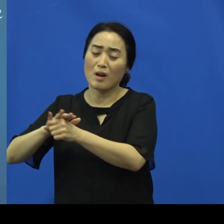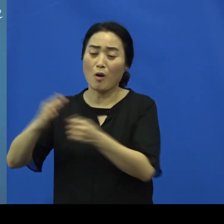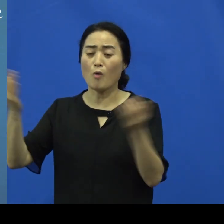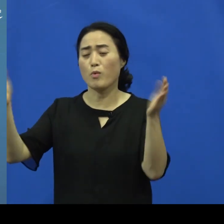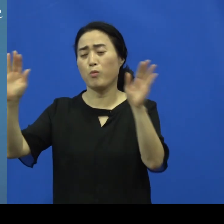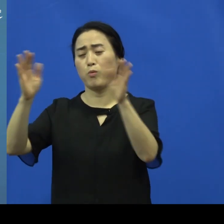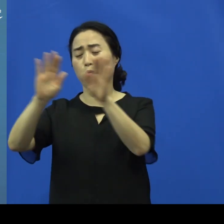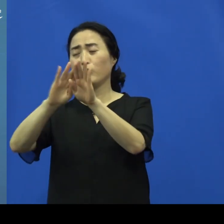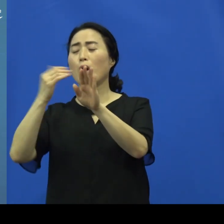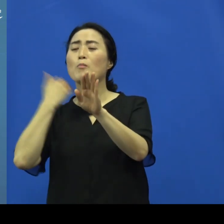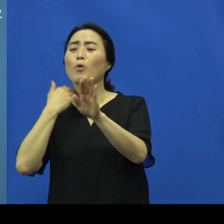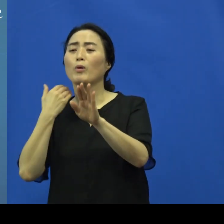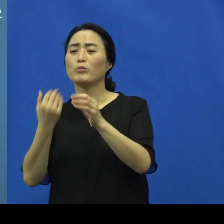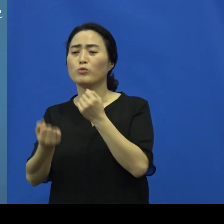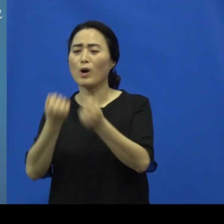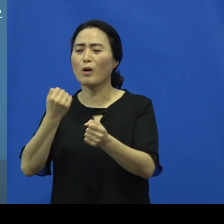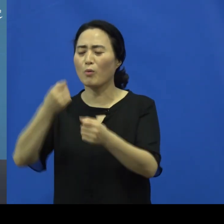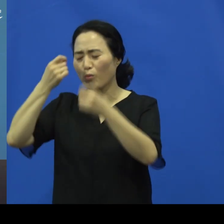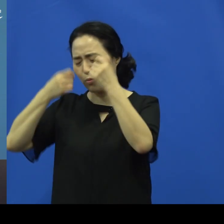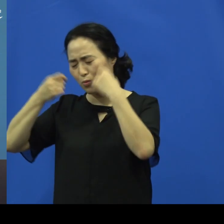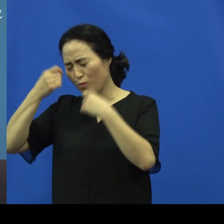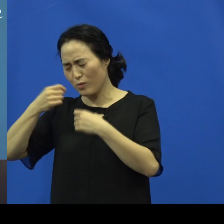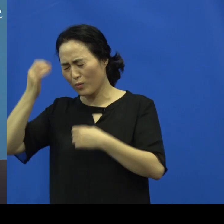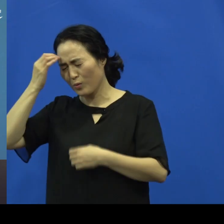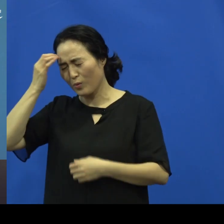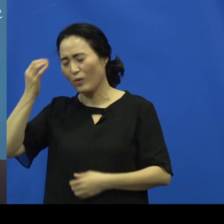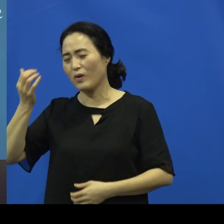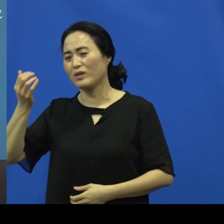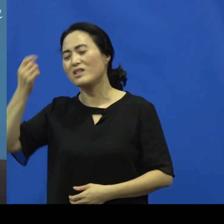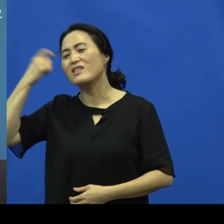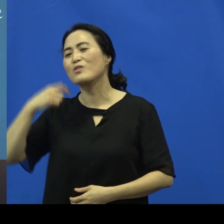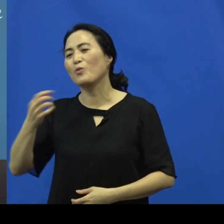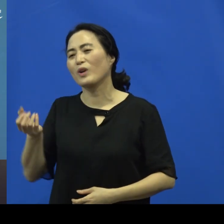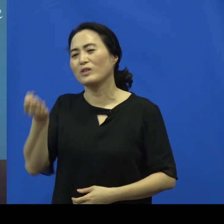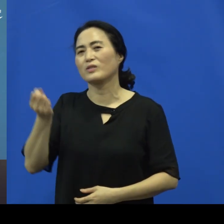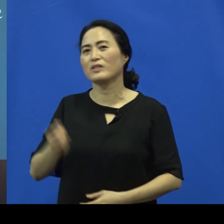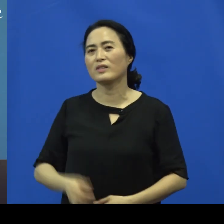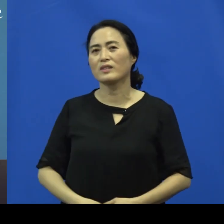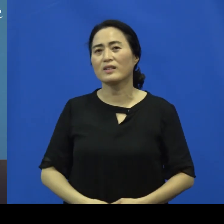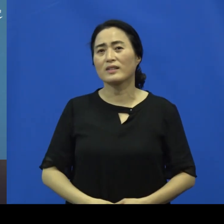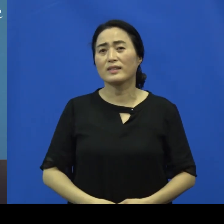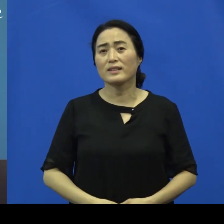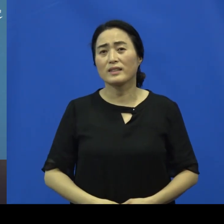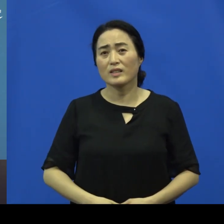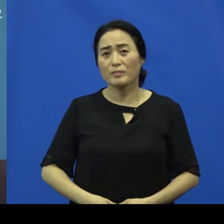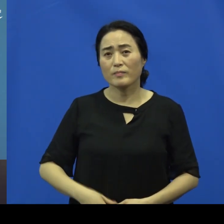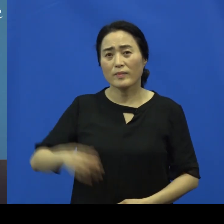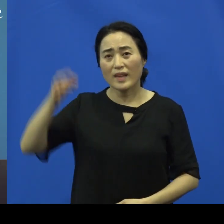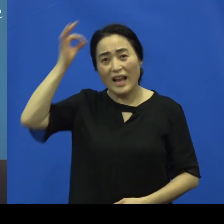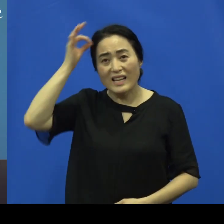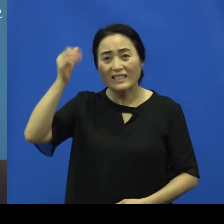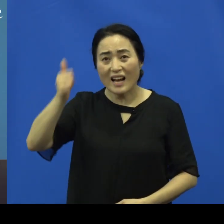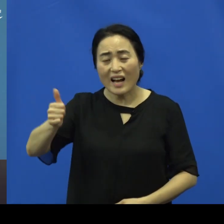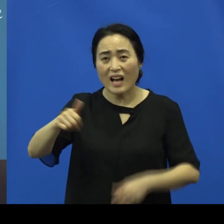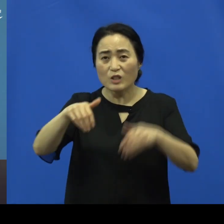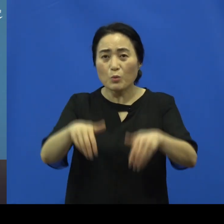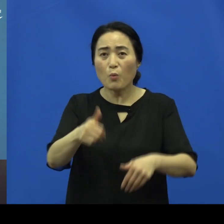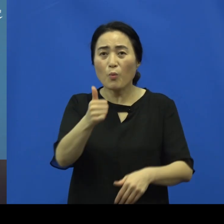드디어 아이가 살아났어요. 36절에 엘리사가 게하시를 불러 저 수넴 여인을 불러오라 하니 곧 부름의 여인이 들어가니